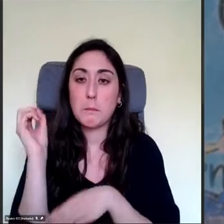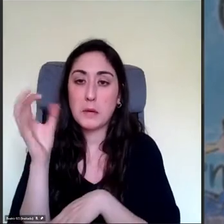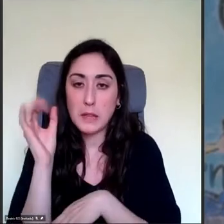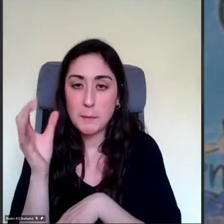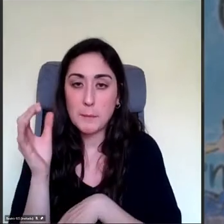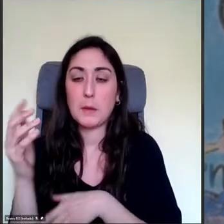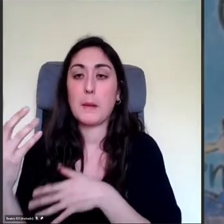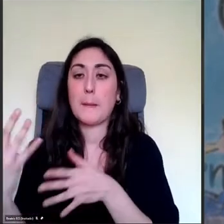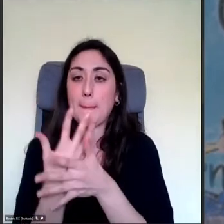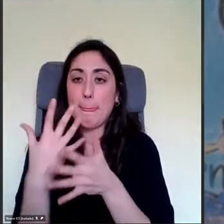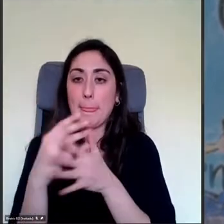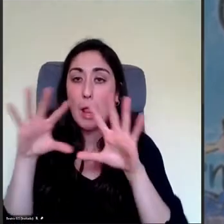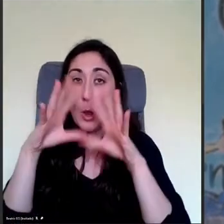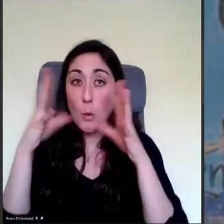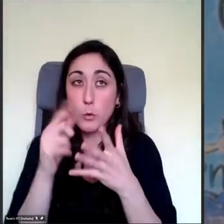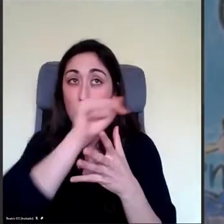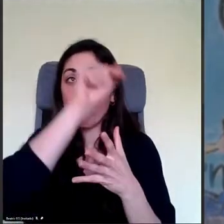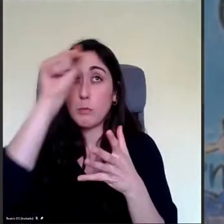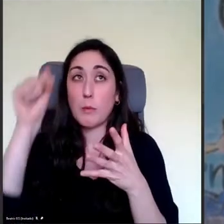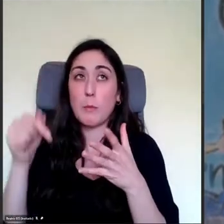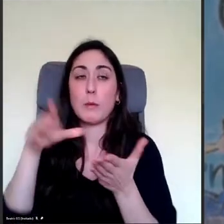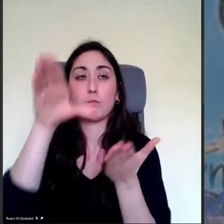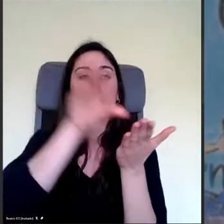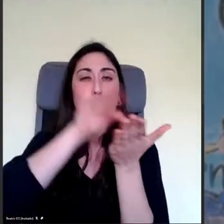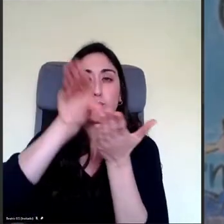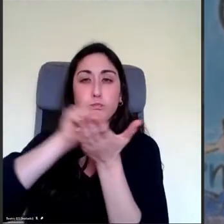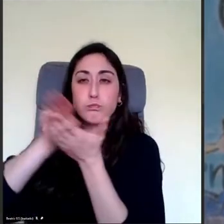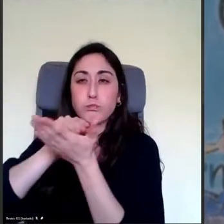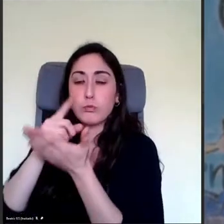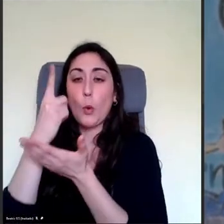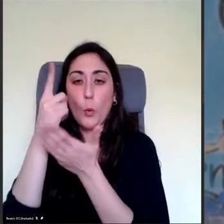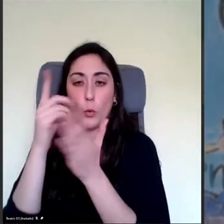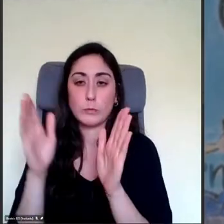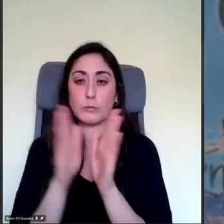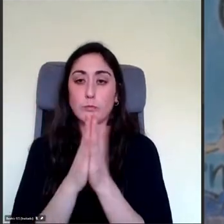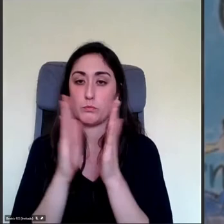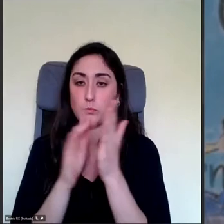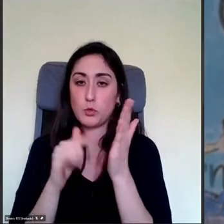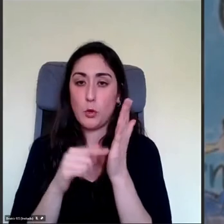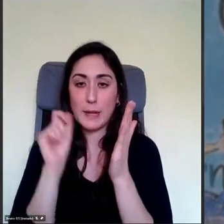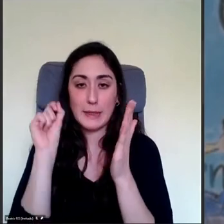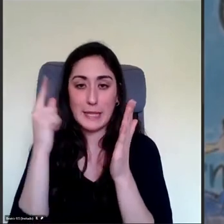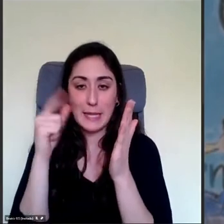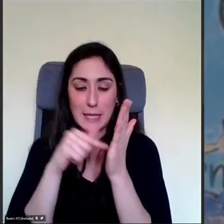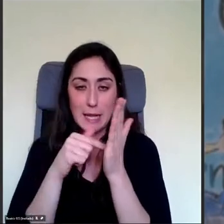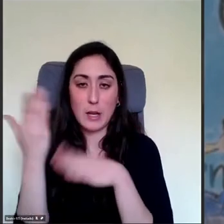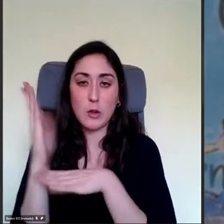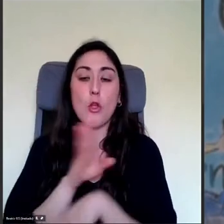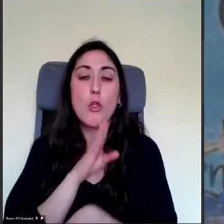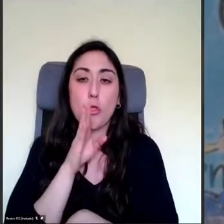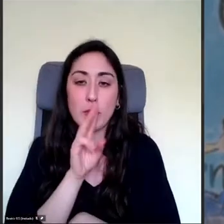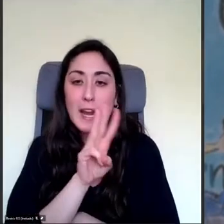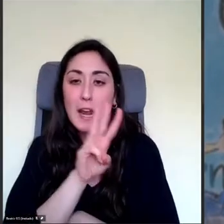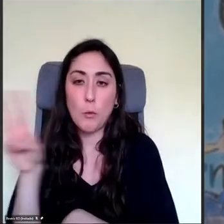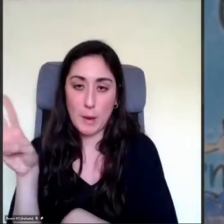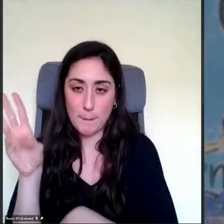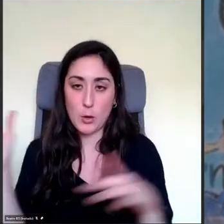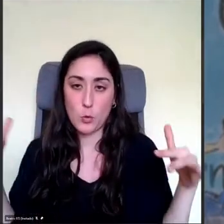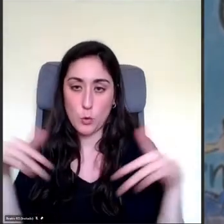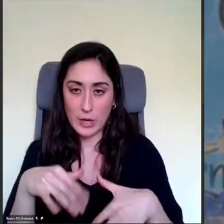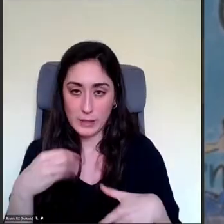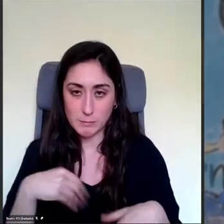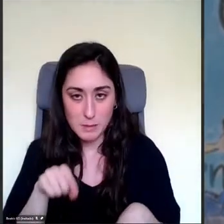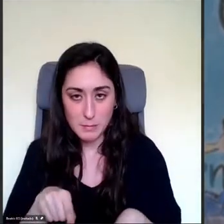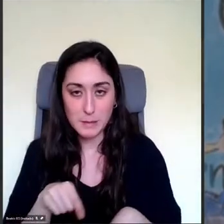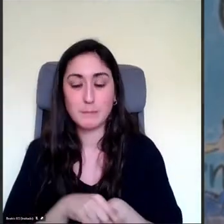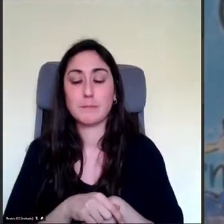tot arreu del món les recollirem en un document digital que quedarà exposat a la web del Congrés. No perdeu el link